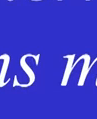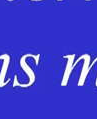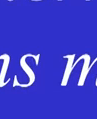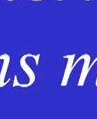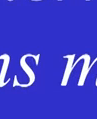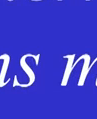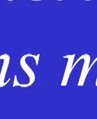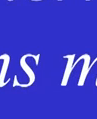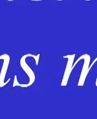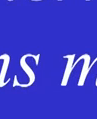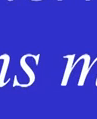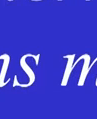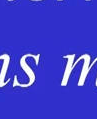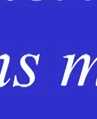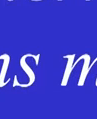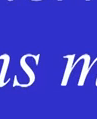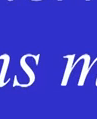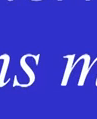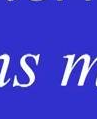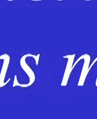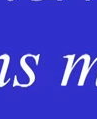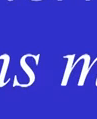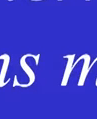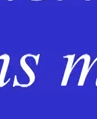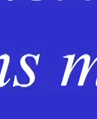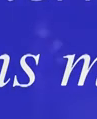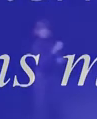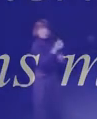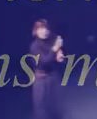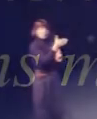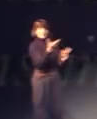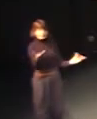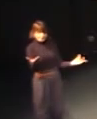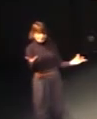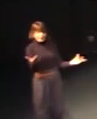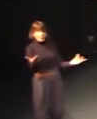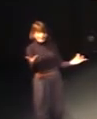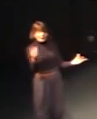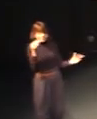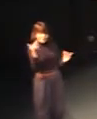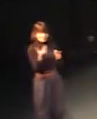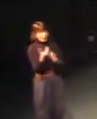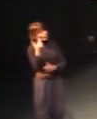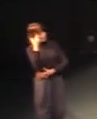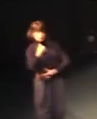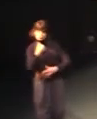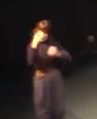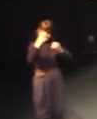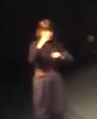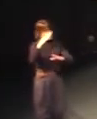être à ce titre là on a pu envisager de faire des revendications territoriales